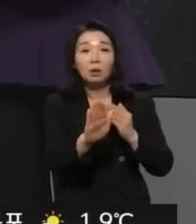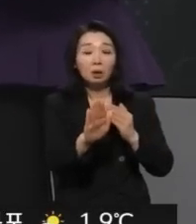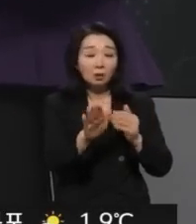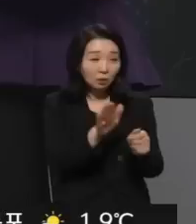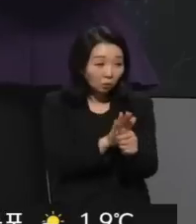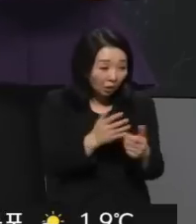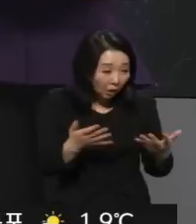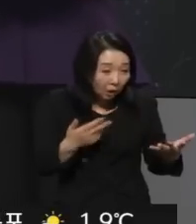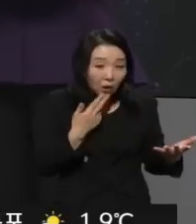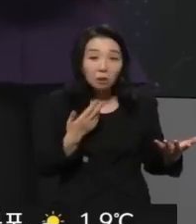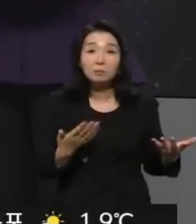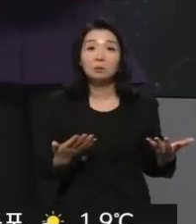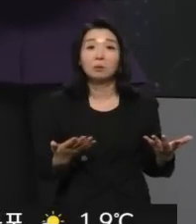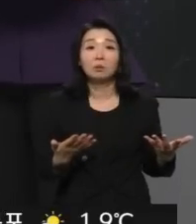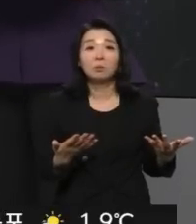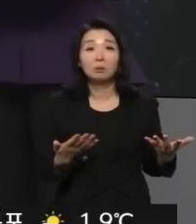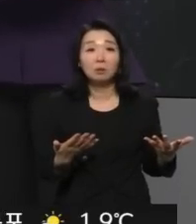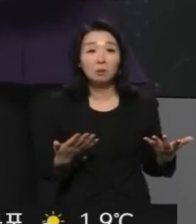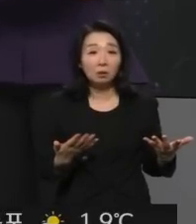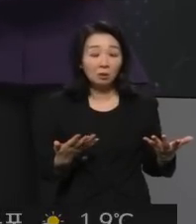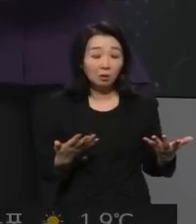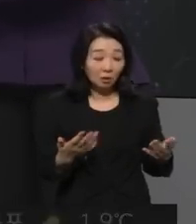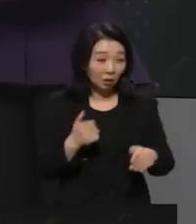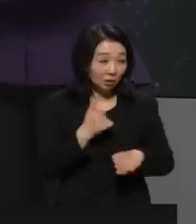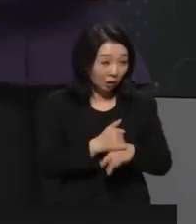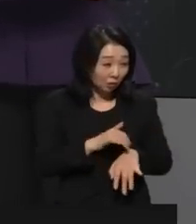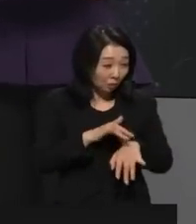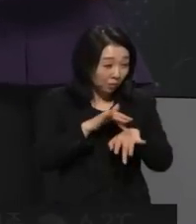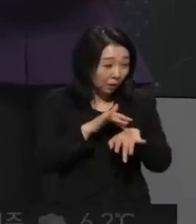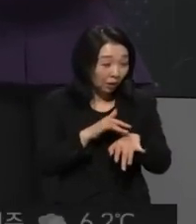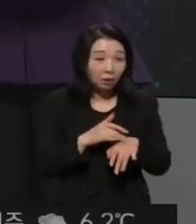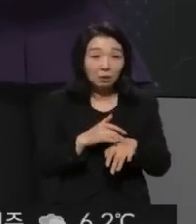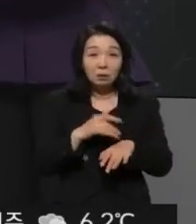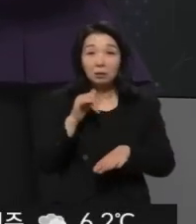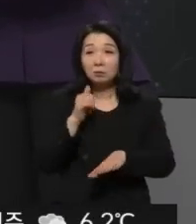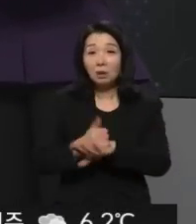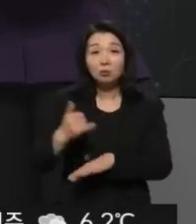게 없었고 그 행방도 뒤늦게 연락을 받았다고 했습니다.